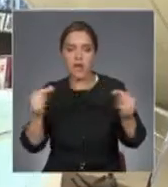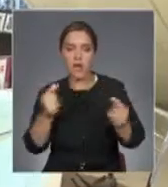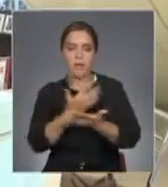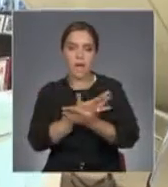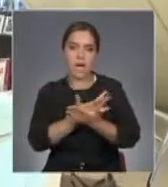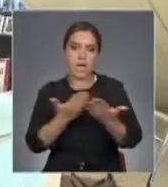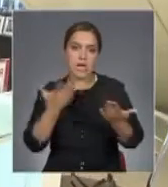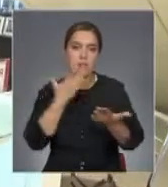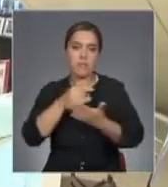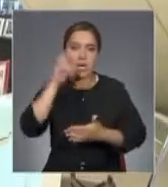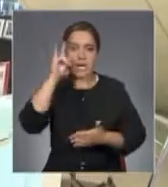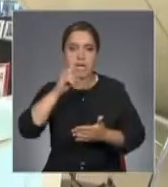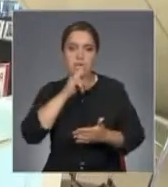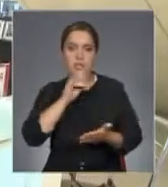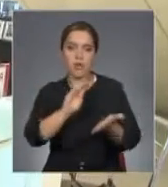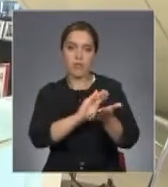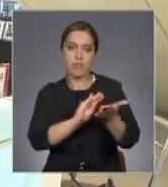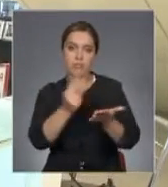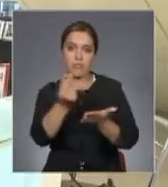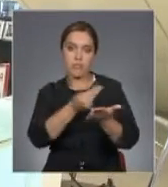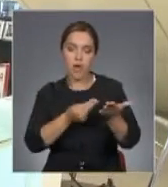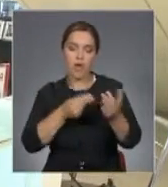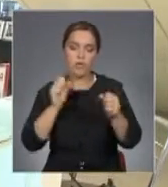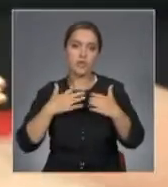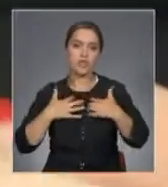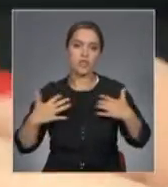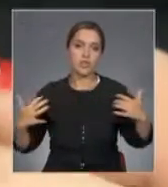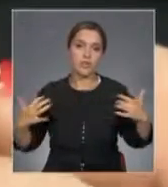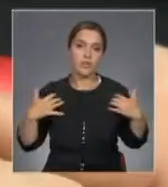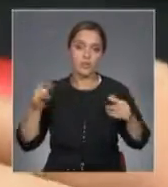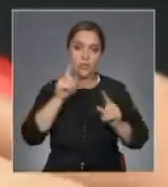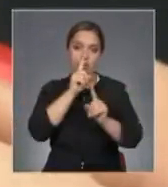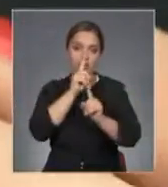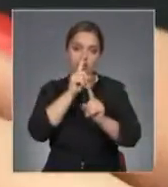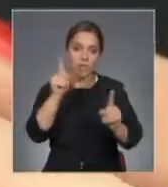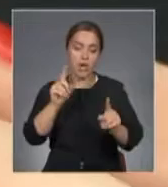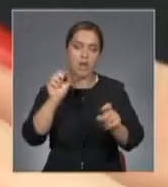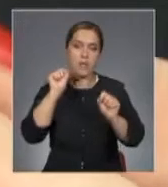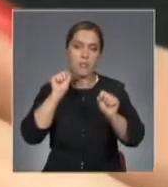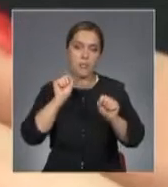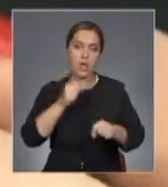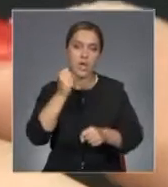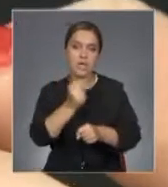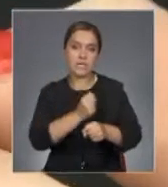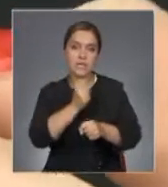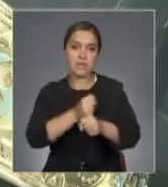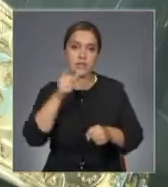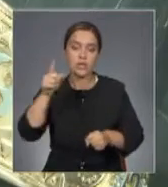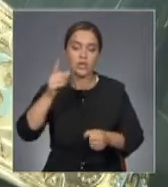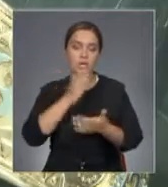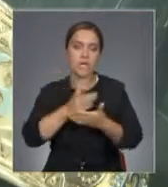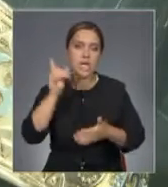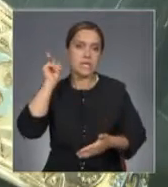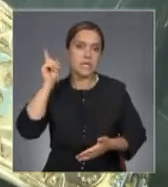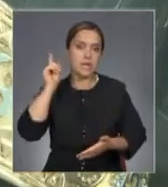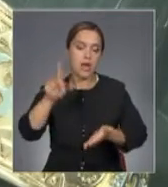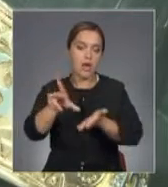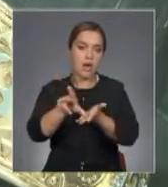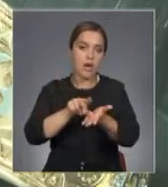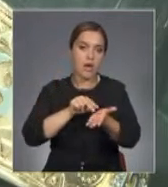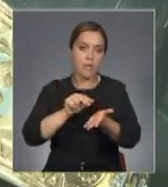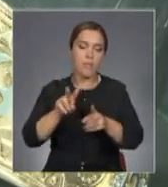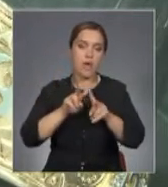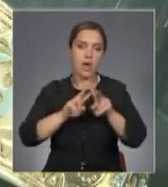национальному орнаменту, растительным и животным мотивам. Чтобы создать неповторимые авторские работы, художники изучают старинные украшения и